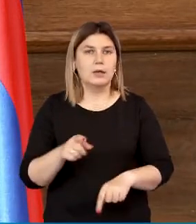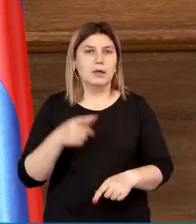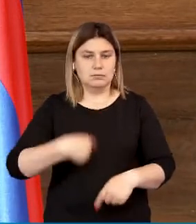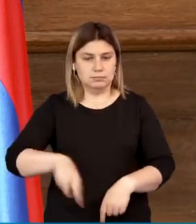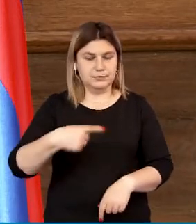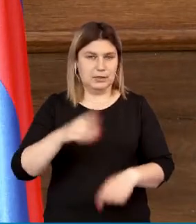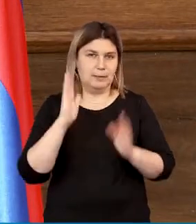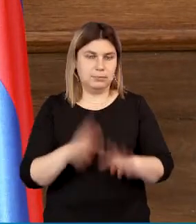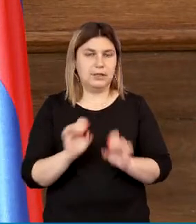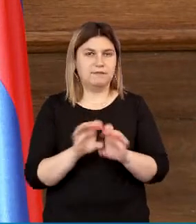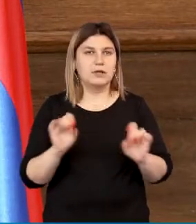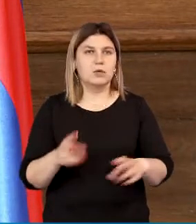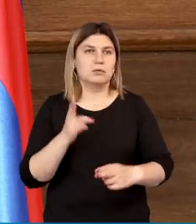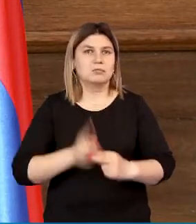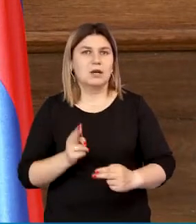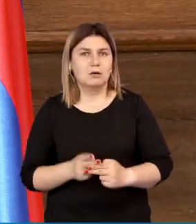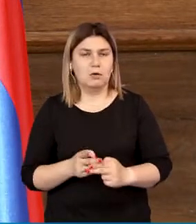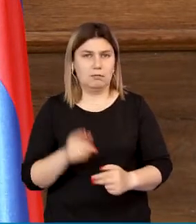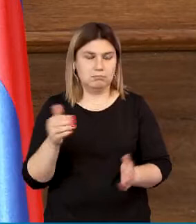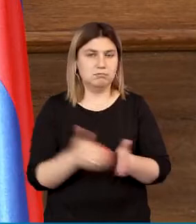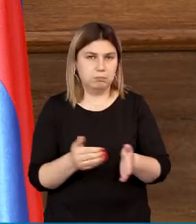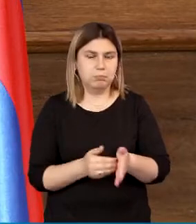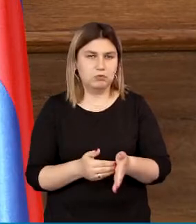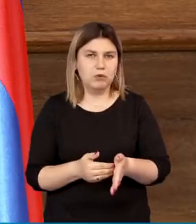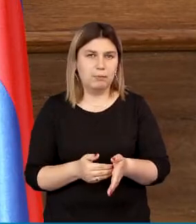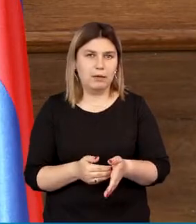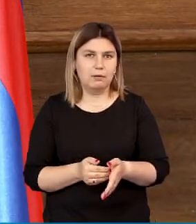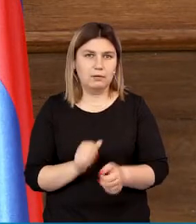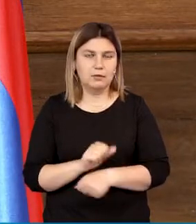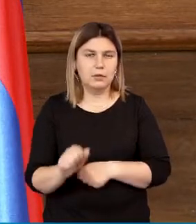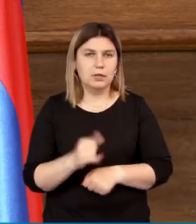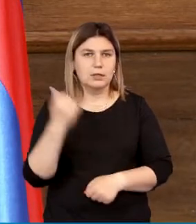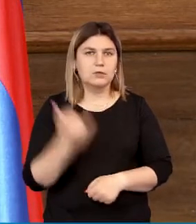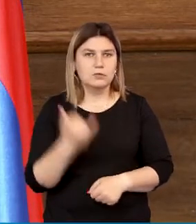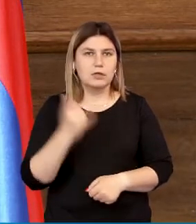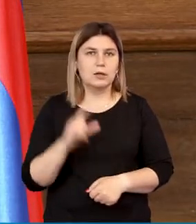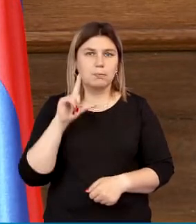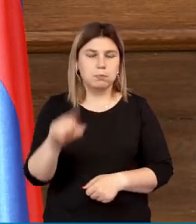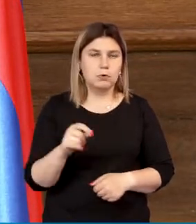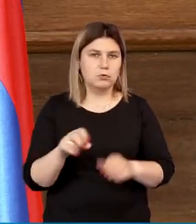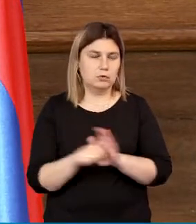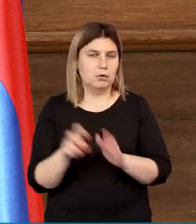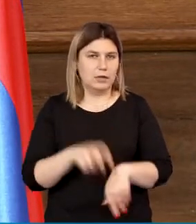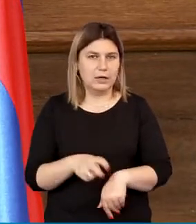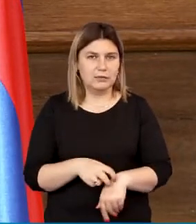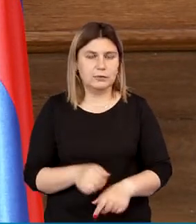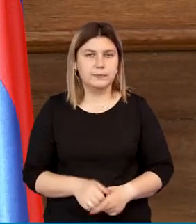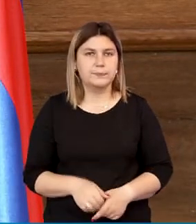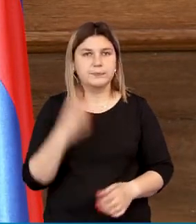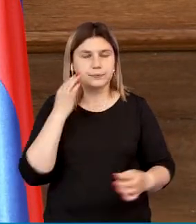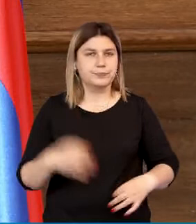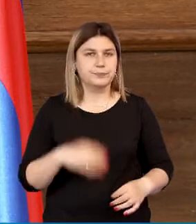zachorowań na wirusy i tak dalej. Przydałoby się z dziećmi iść na osłuchanie. Pozdrawiam. Pani